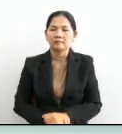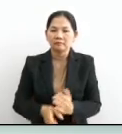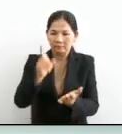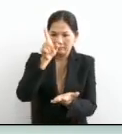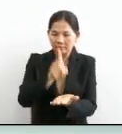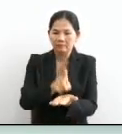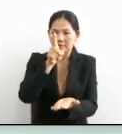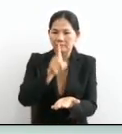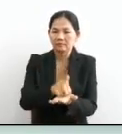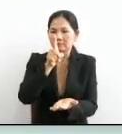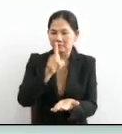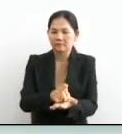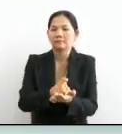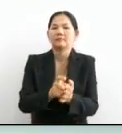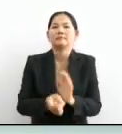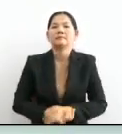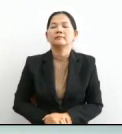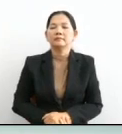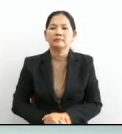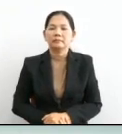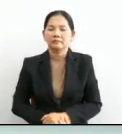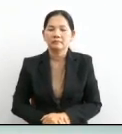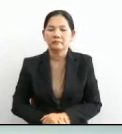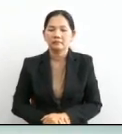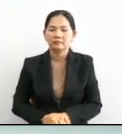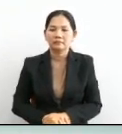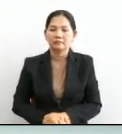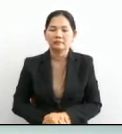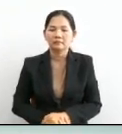miễn xà rạ xóm khăn